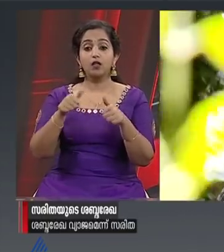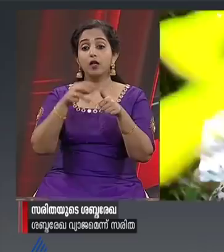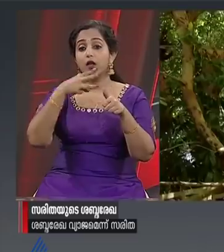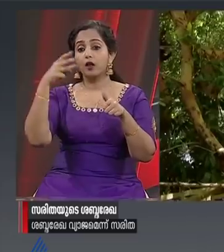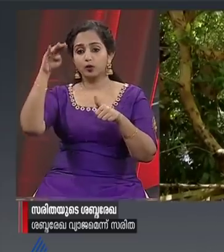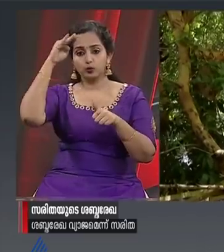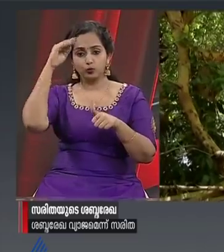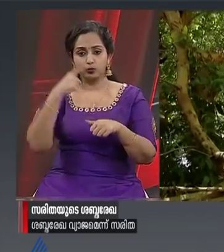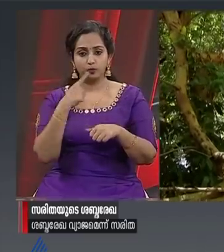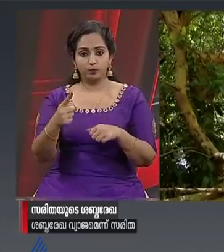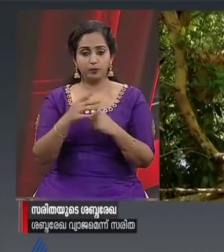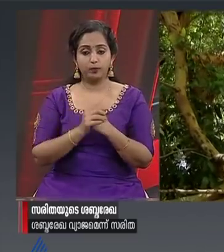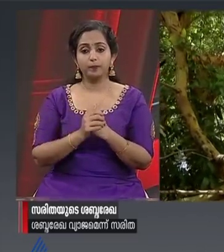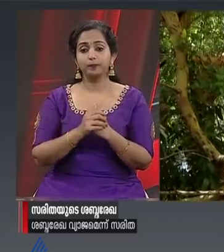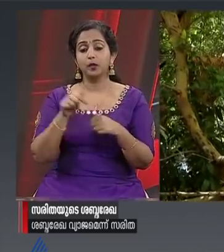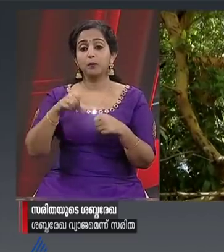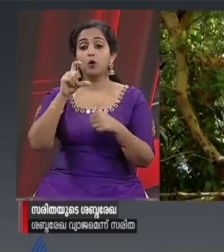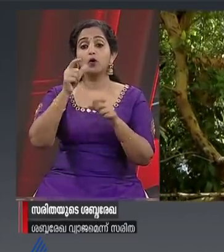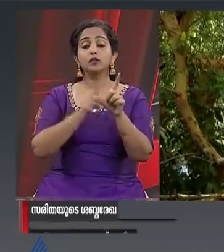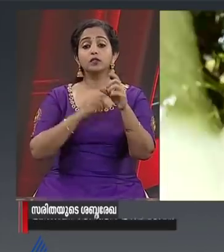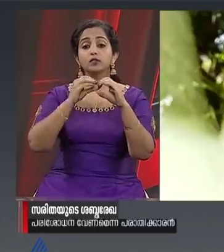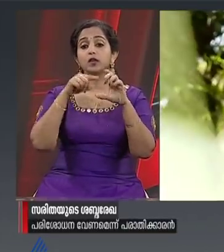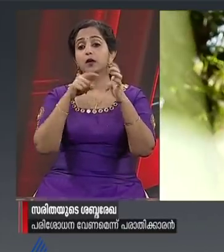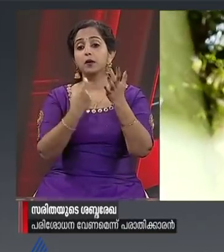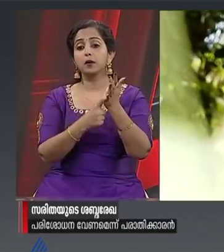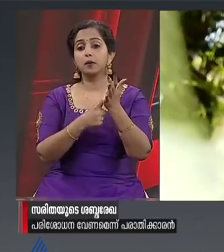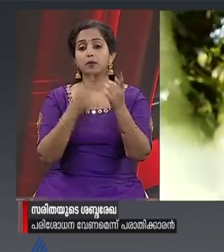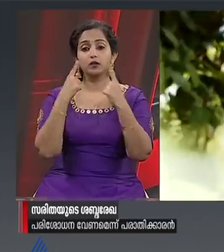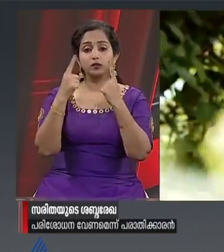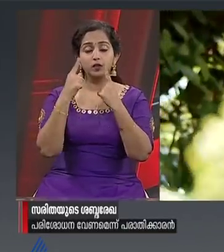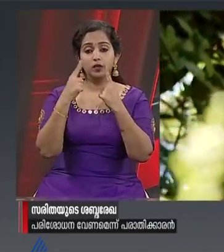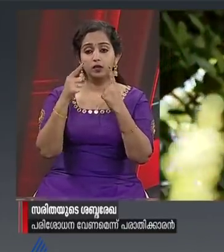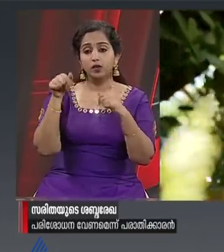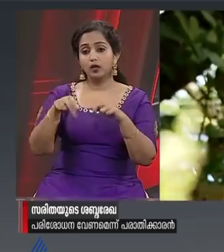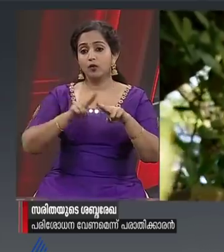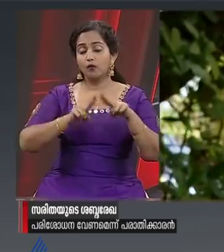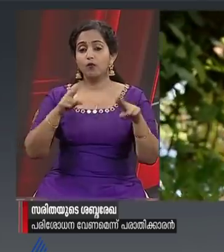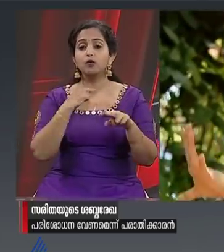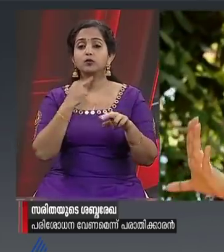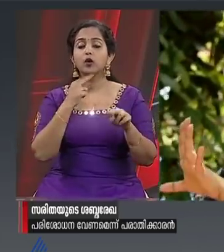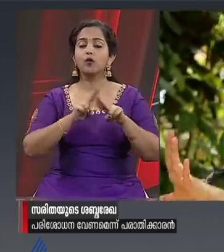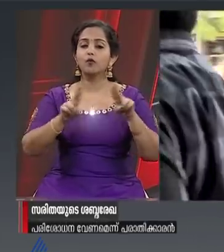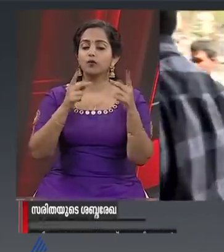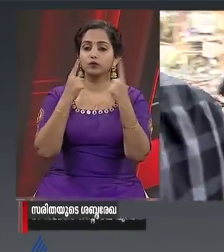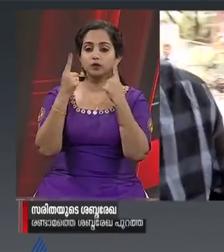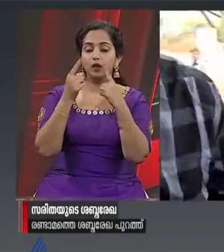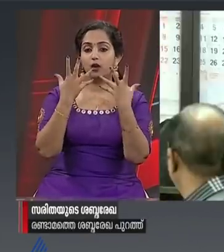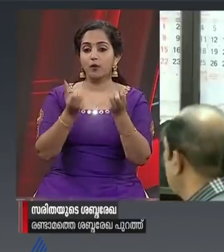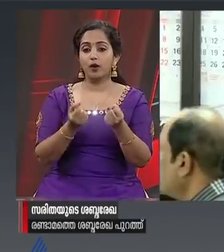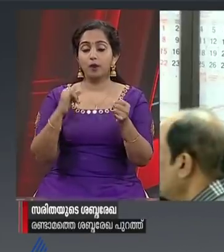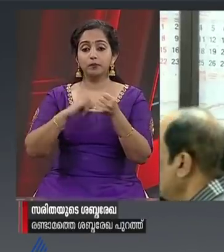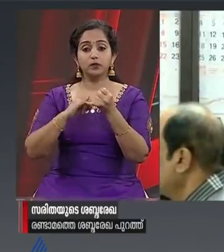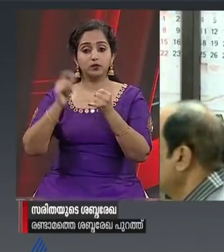300-ലധികം കോളുകളെക്കുറിച്ച് സൈബർ പരിശോധന നടത്തണമെന്ന് പരാതിക്കാരൻ അരുൺ ആവശ്യപ്പെട്ടു. ശബ്ദരേഖയ്ക്ക് പിന്നാലെ പണം കൈമാറാൻ സരിത